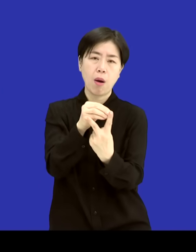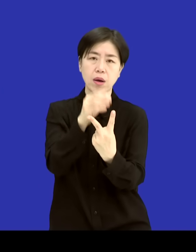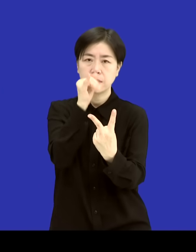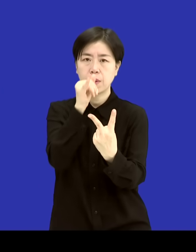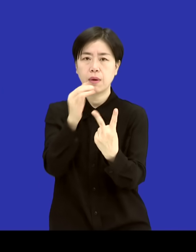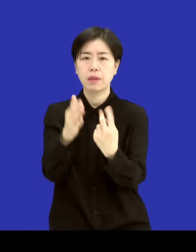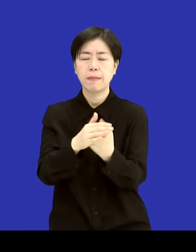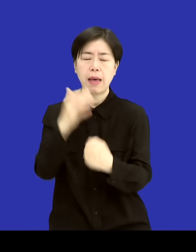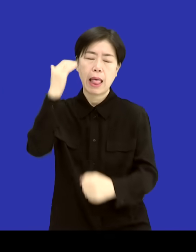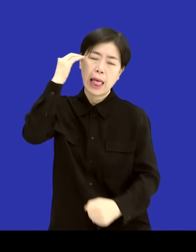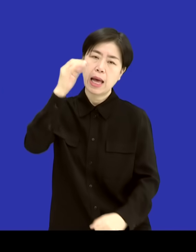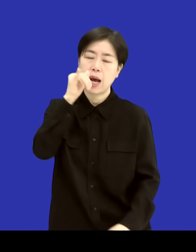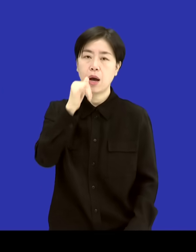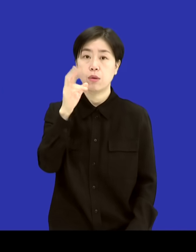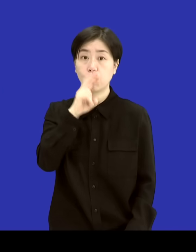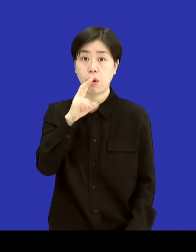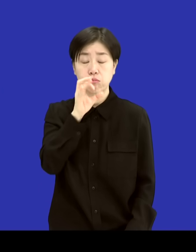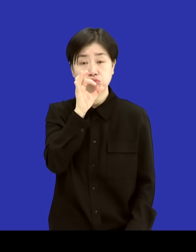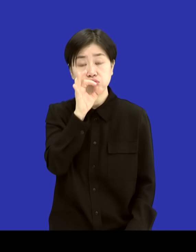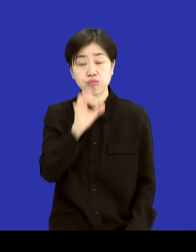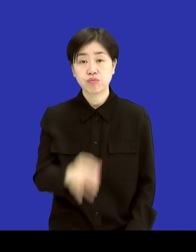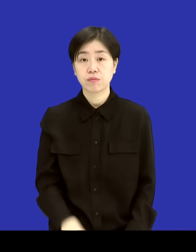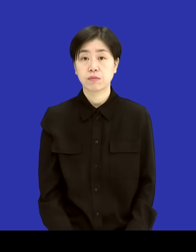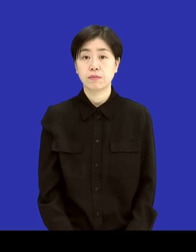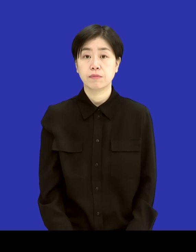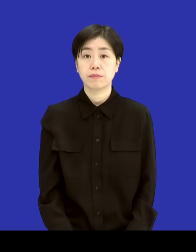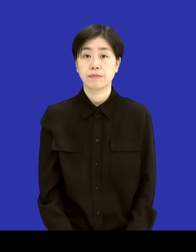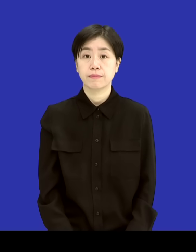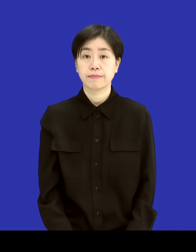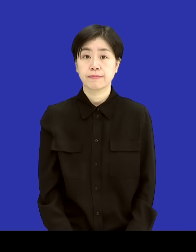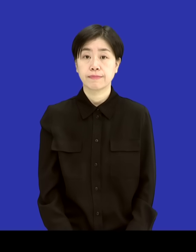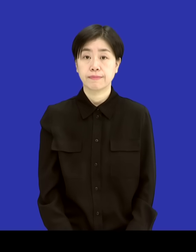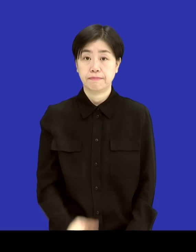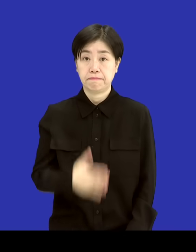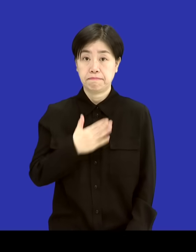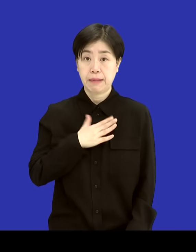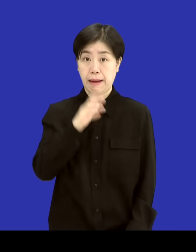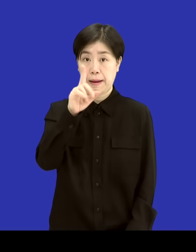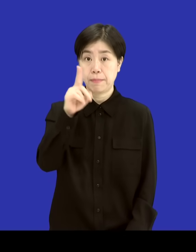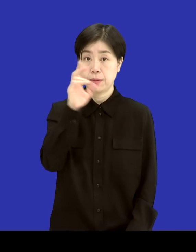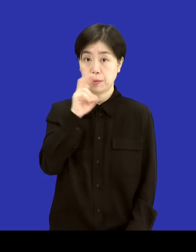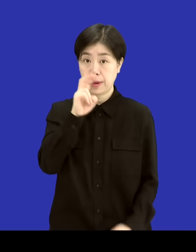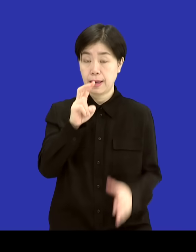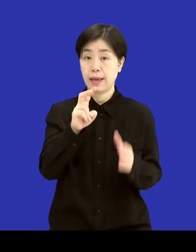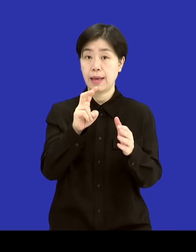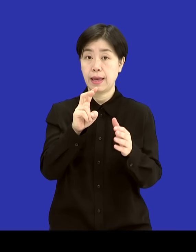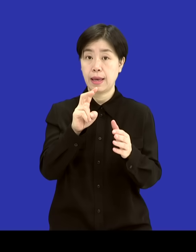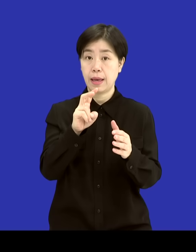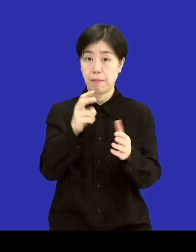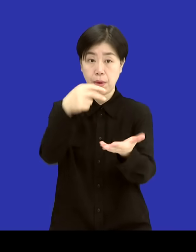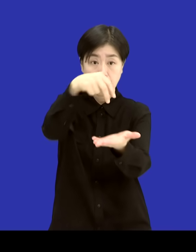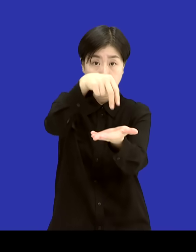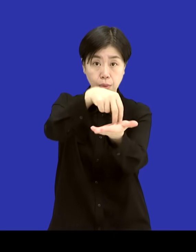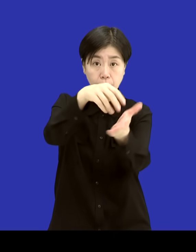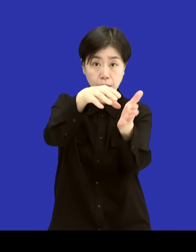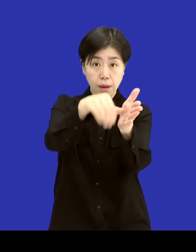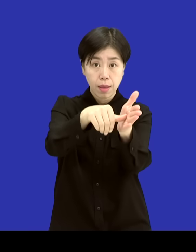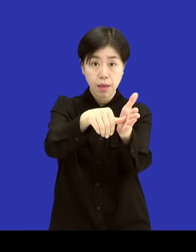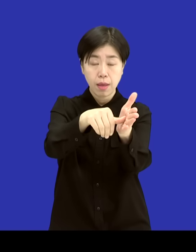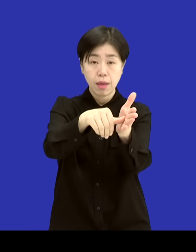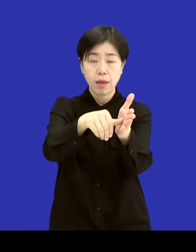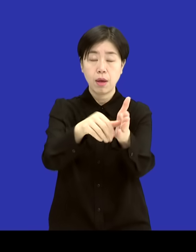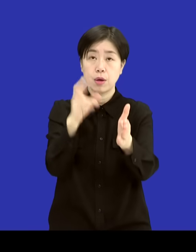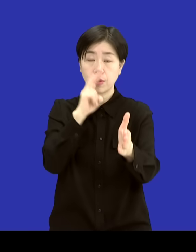진짜 노래를 할 수가 없는. 근데 노래도 이제 제가 한 번 공연을 하면 2주 동안 이제 말을